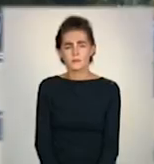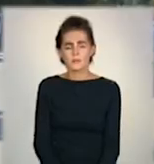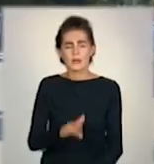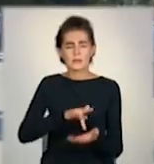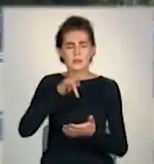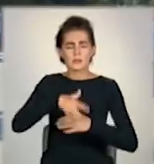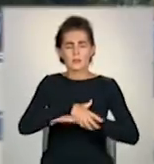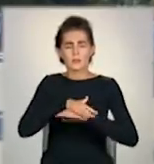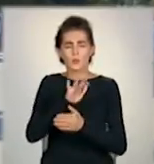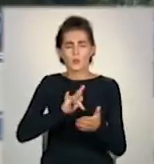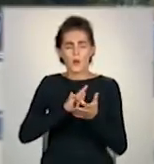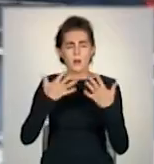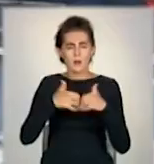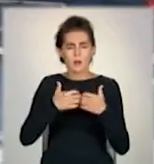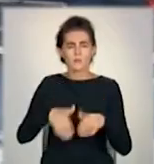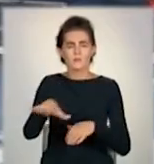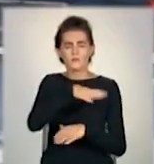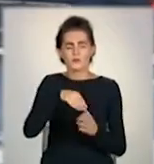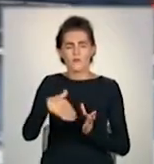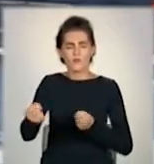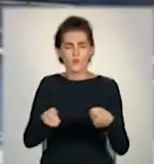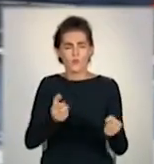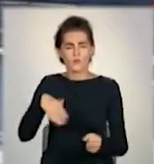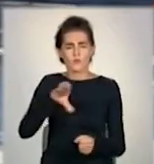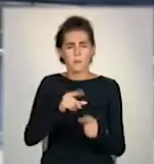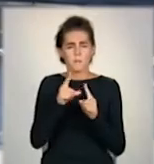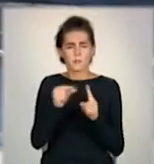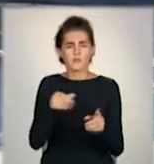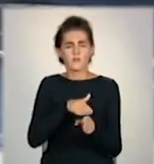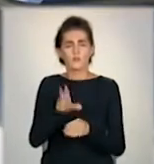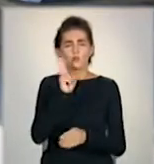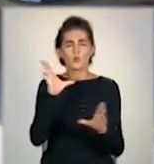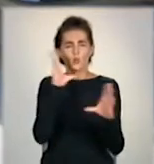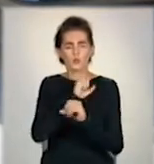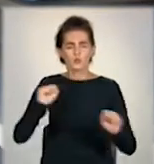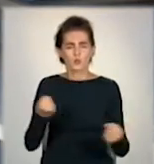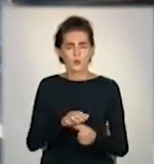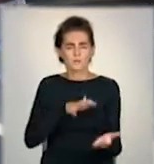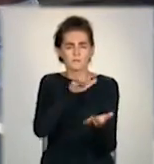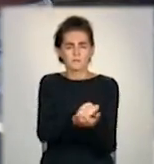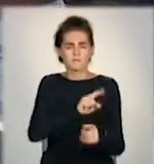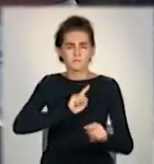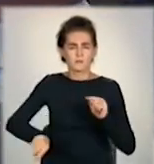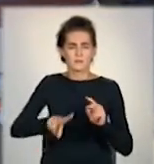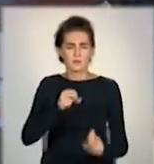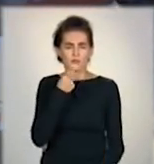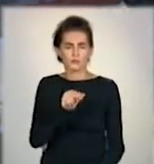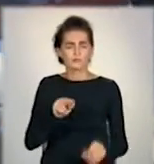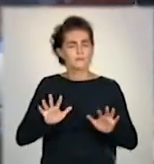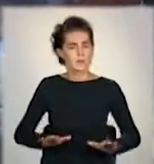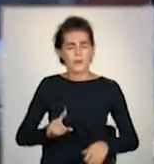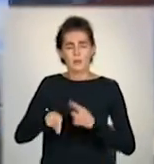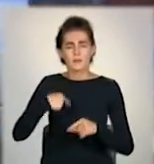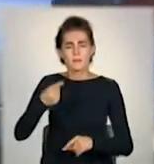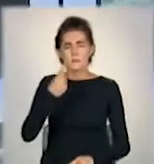Центральний ринок Краматорська. В обіч дороги водії діють за принципом «хто спритніший, той має краще місце».